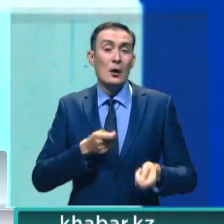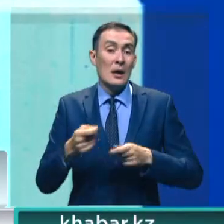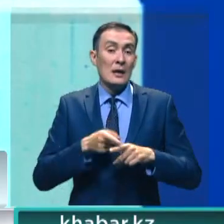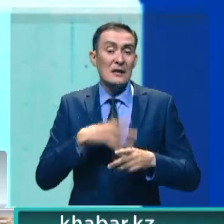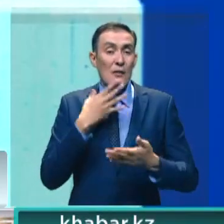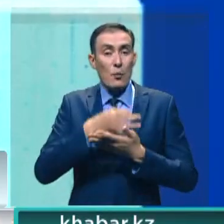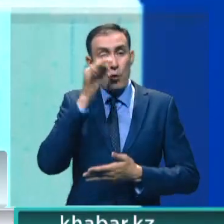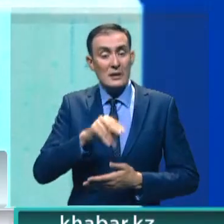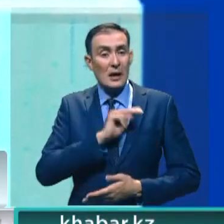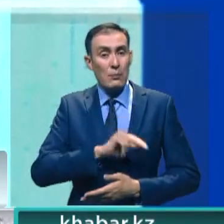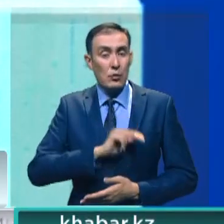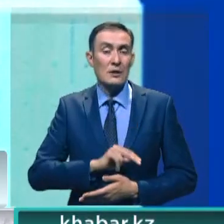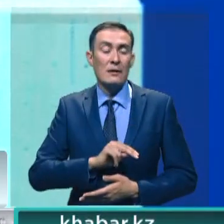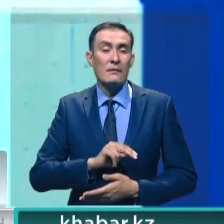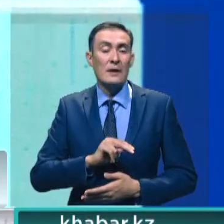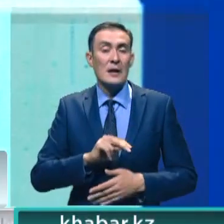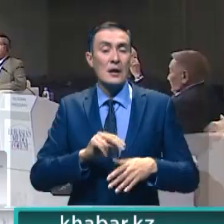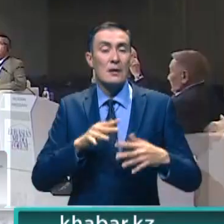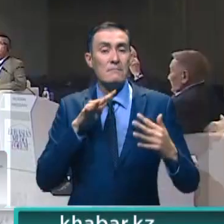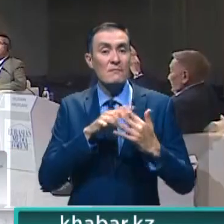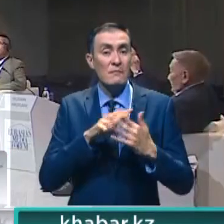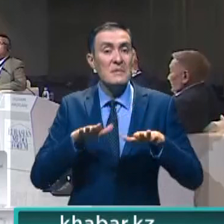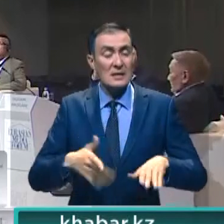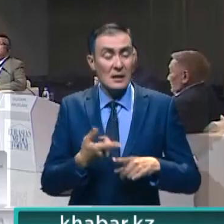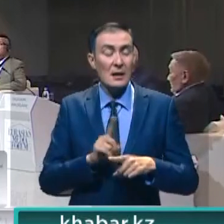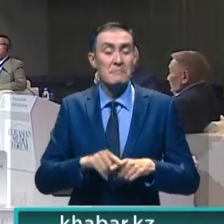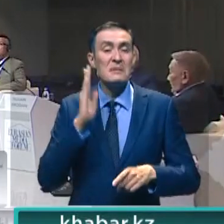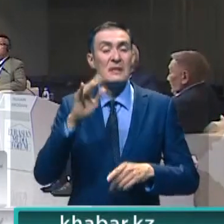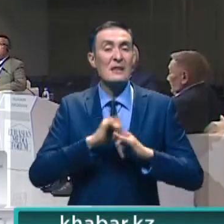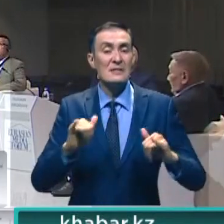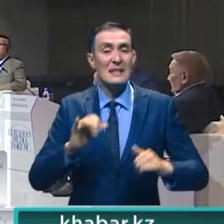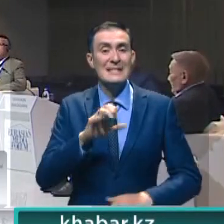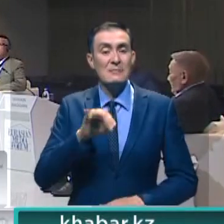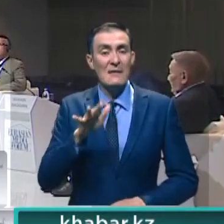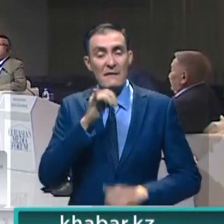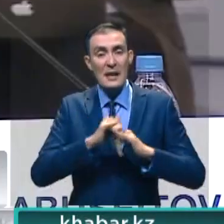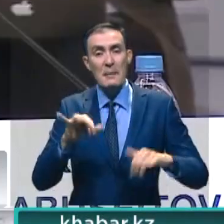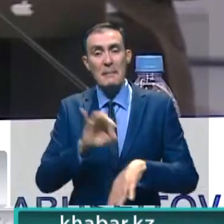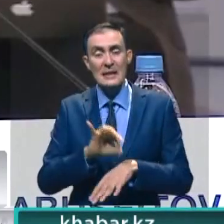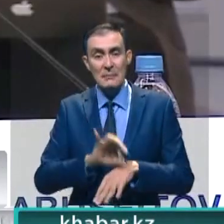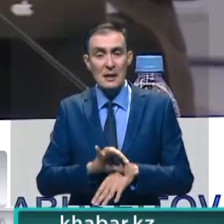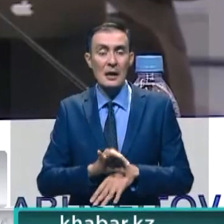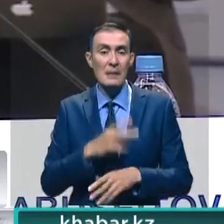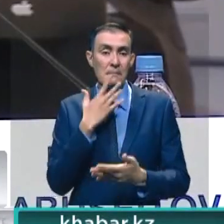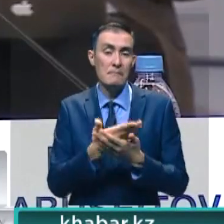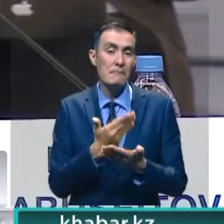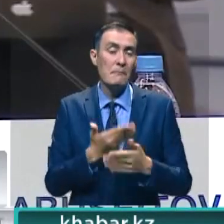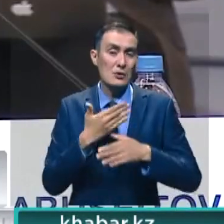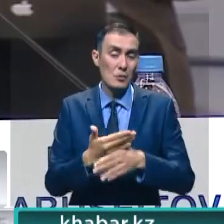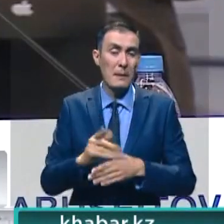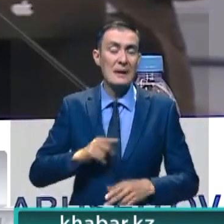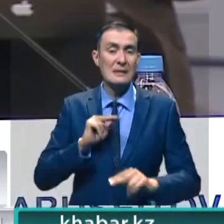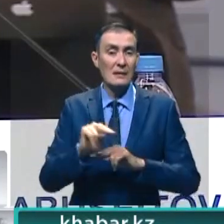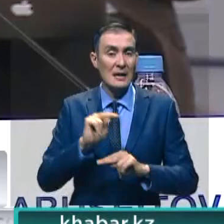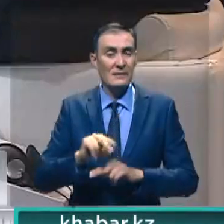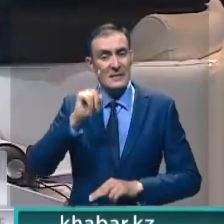расскажут о своем опыте работы в горячих точках, обсудят перспективы развития СМИ в условиях пандемии. В качестве наглядного пособия для